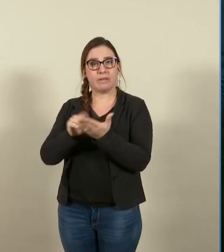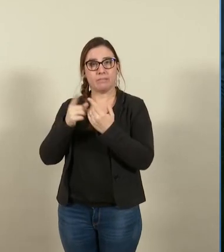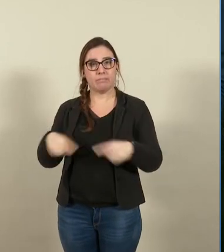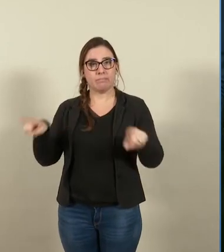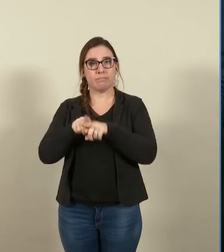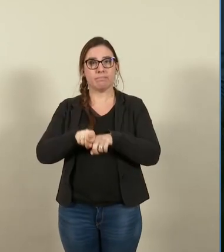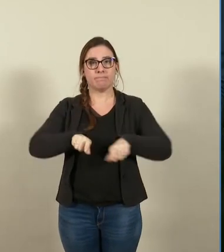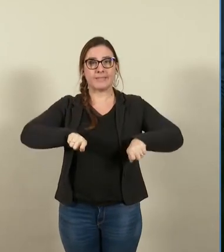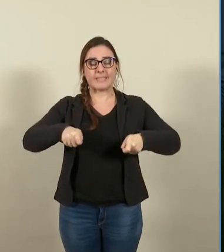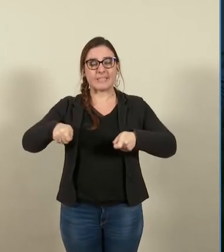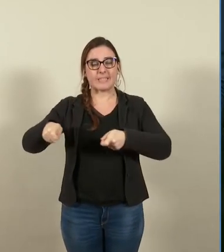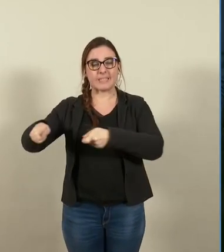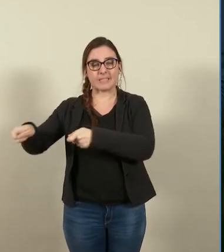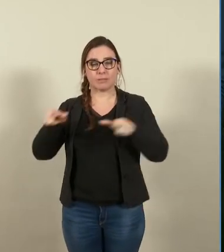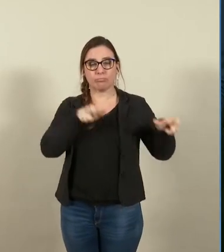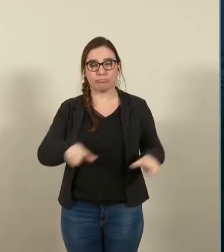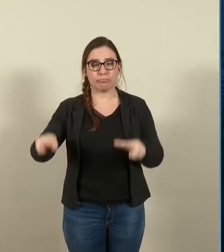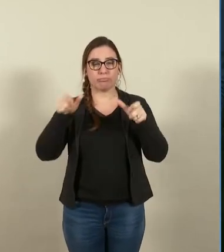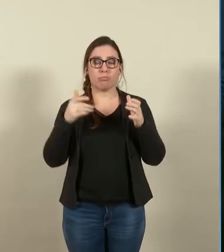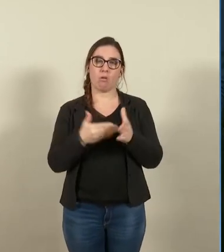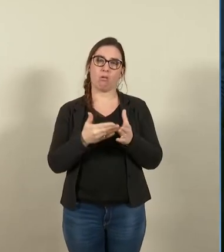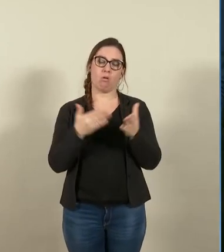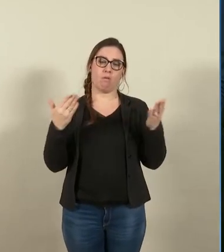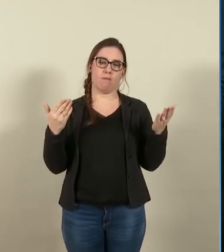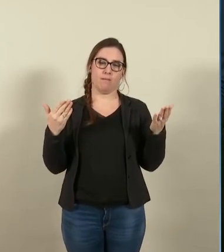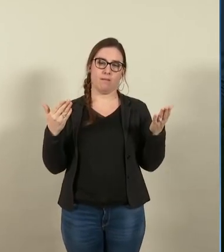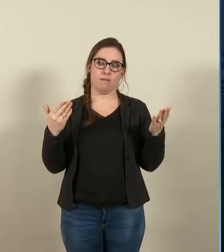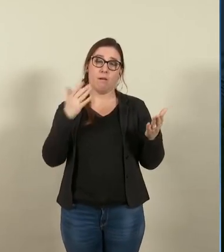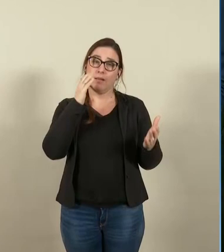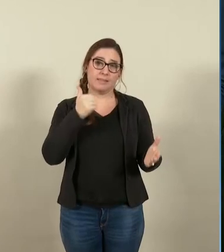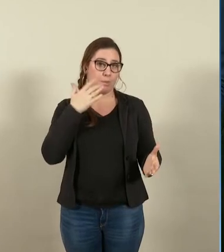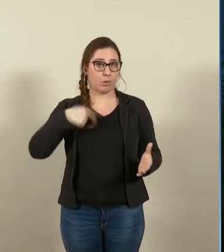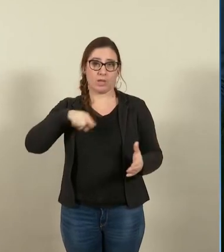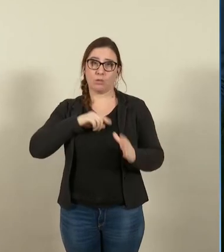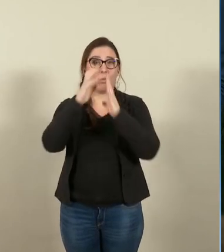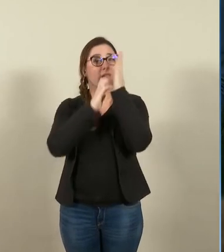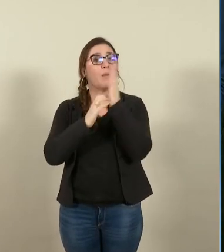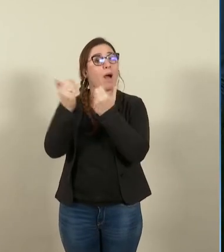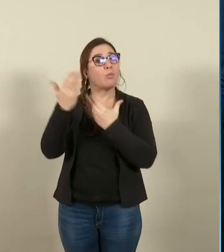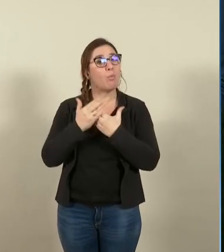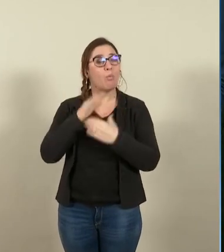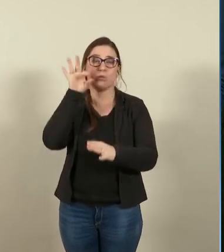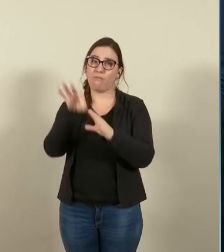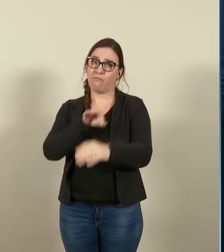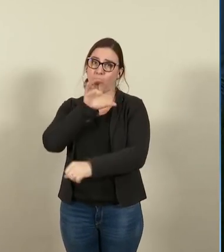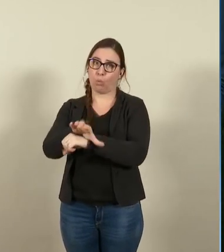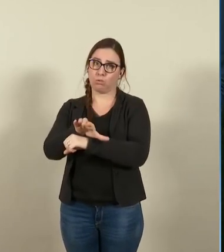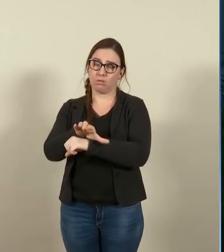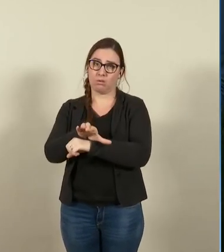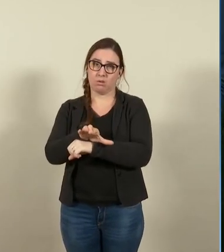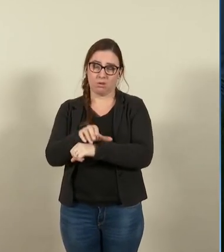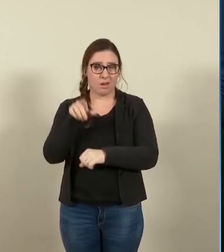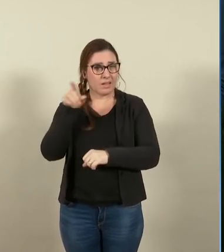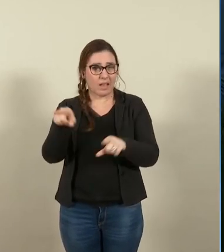verrouiller une fois de plus vous comprendrez donc que nous votions contre cette délibération qui ne fait que participer à